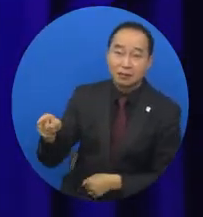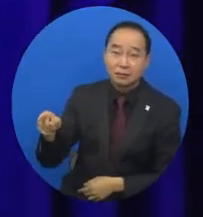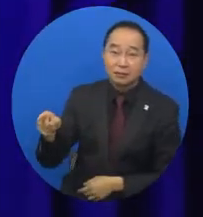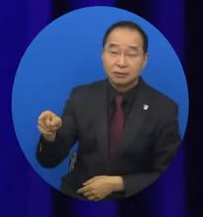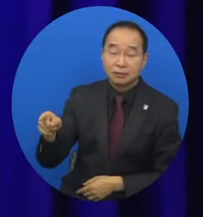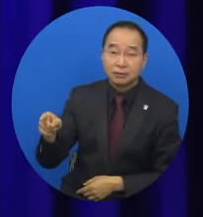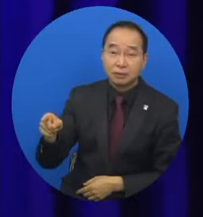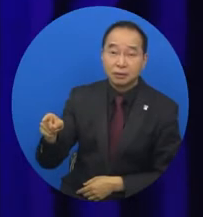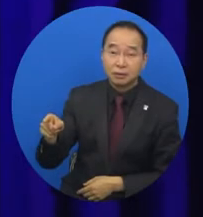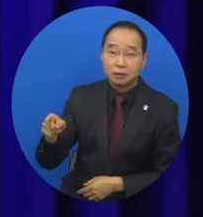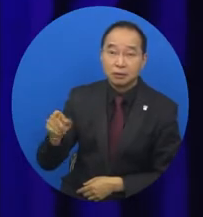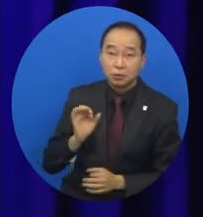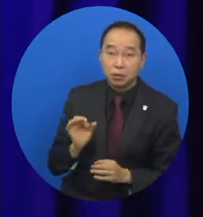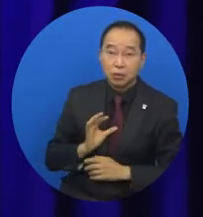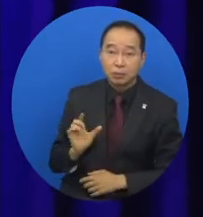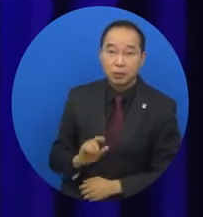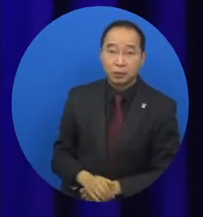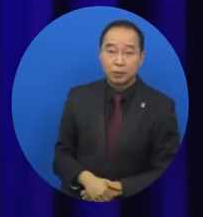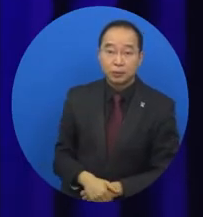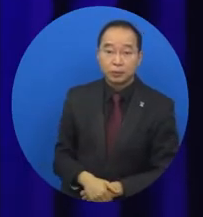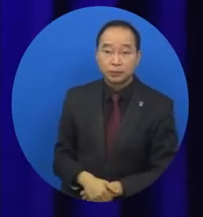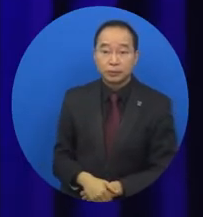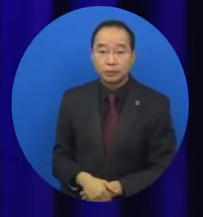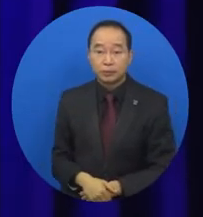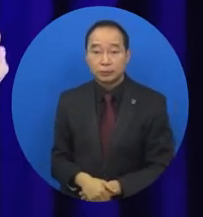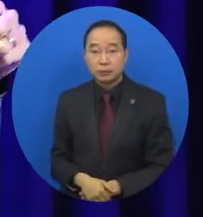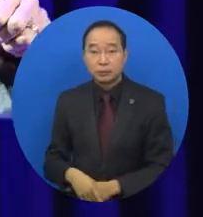시작했어요. 그런데 너무 놀랍게도,